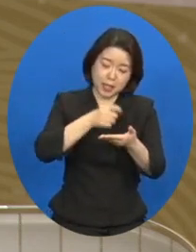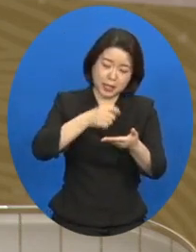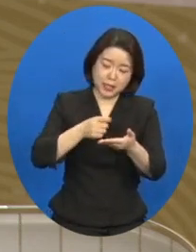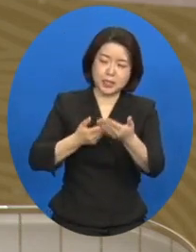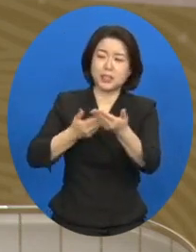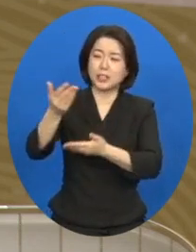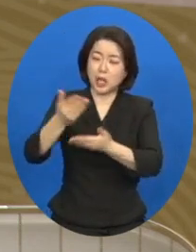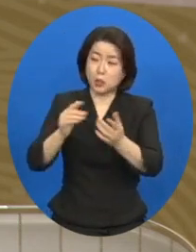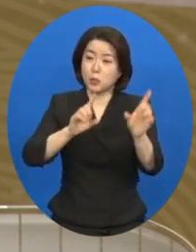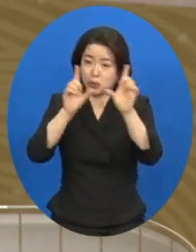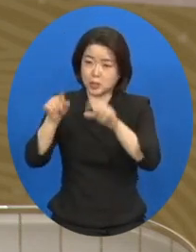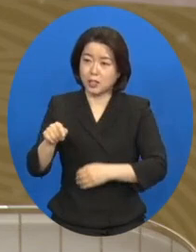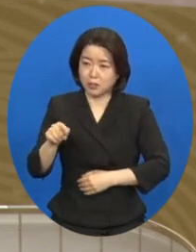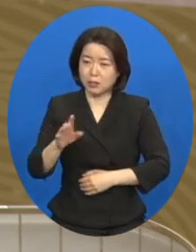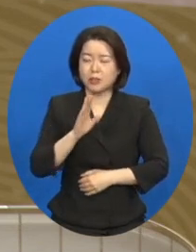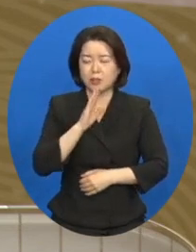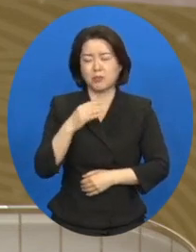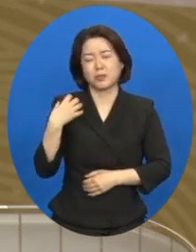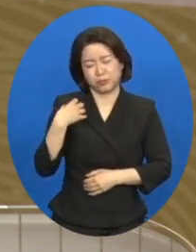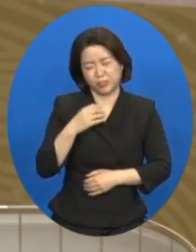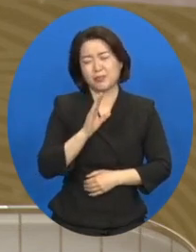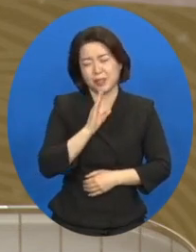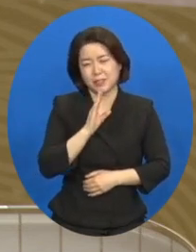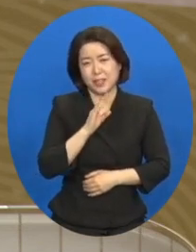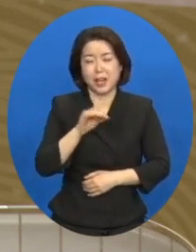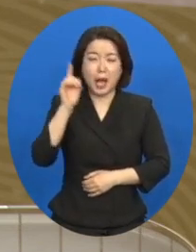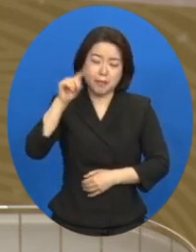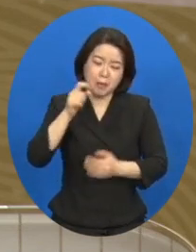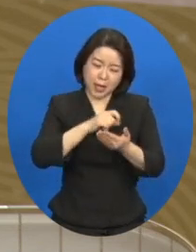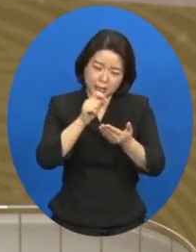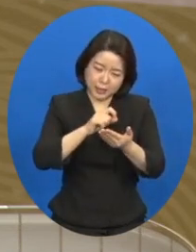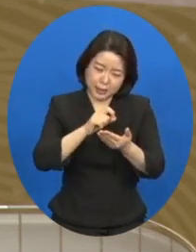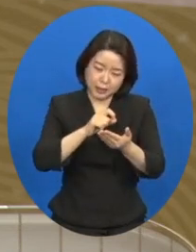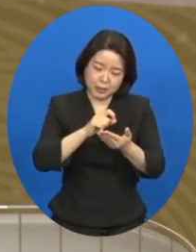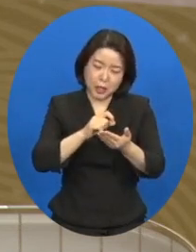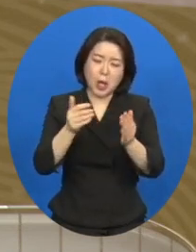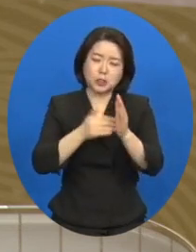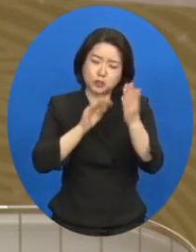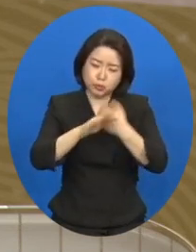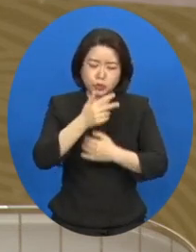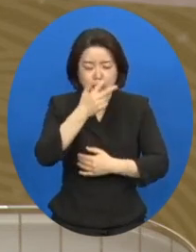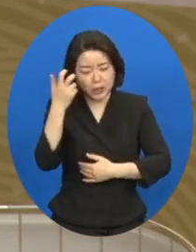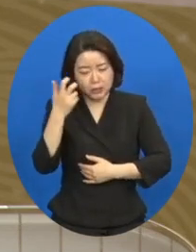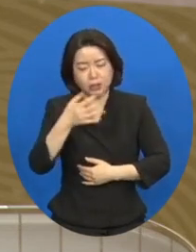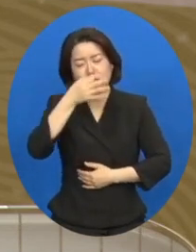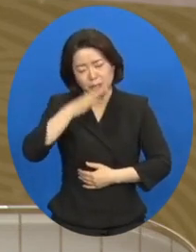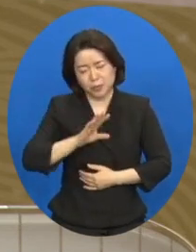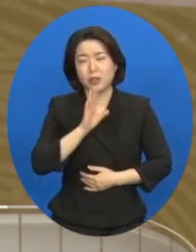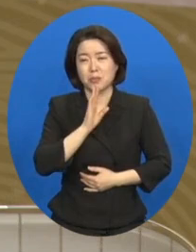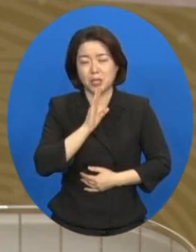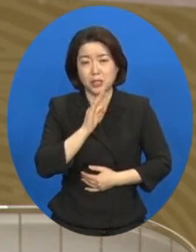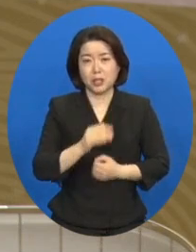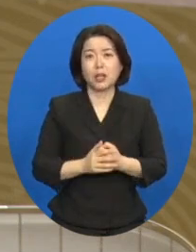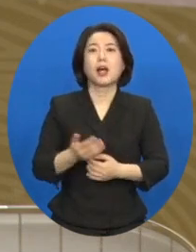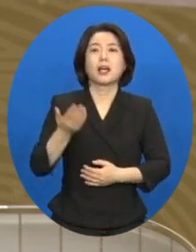나누고 사는 게 정말 부담됩니다. 매일 일기 쓰고 자야 되는 것도 힘듭니다.